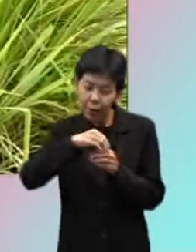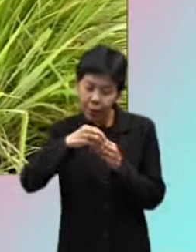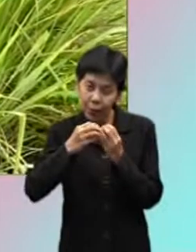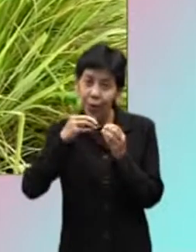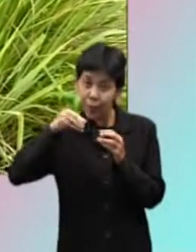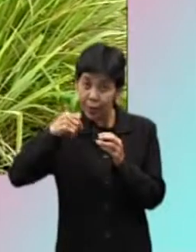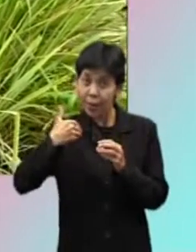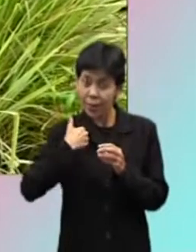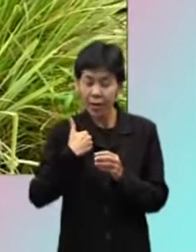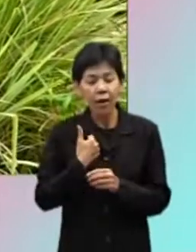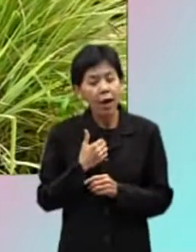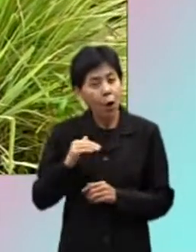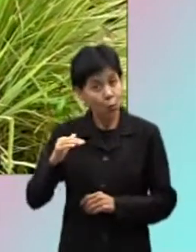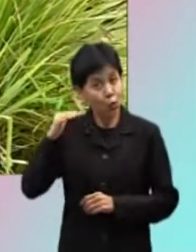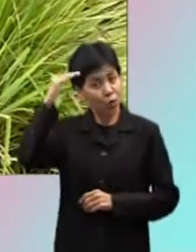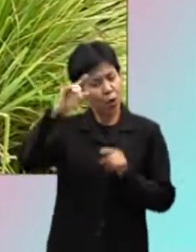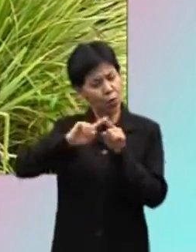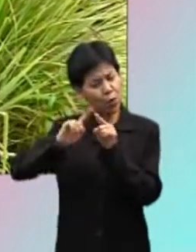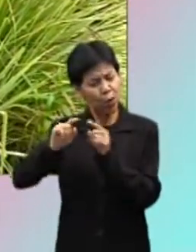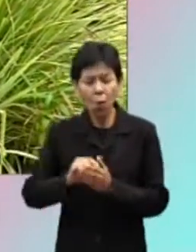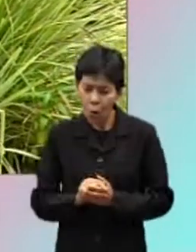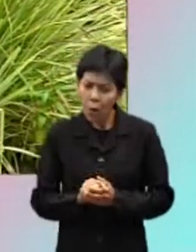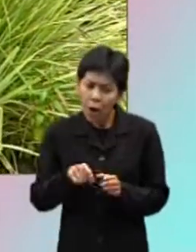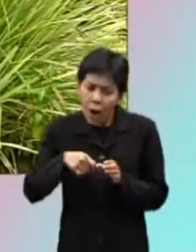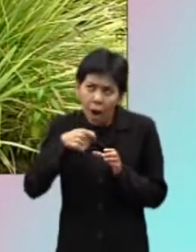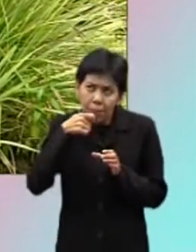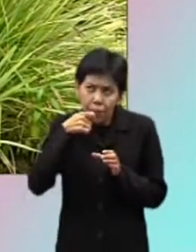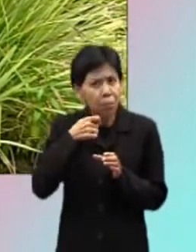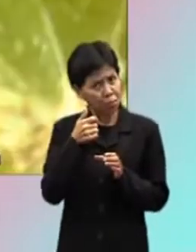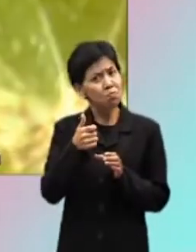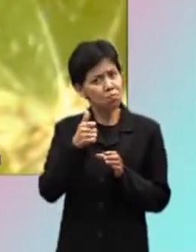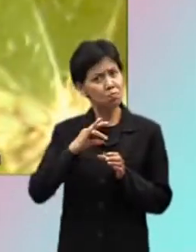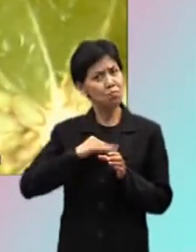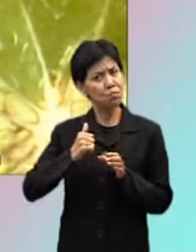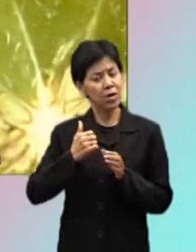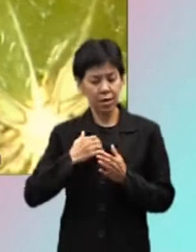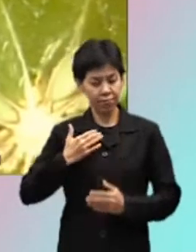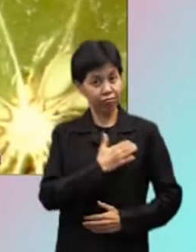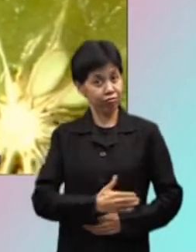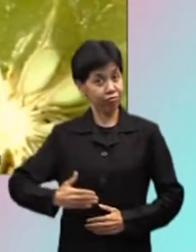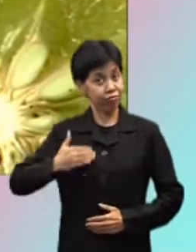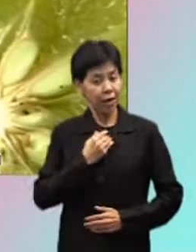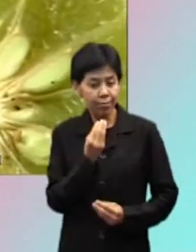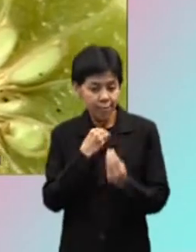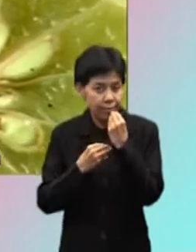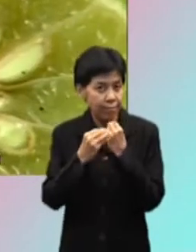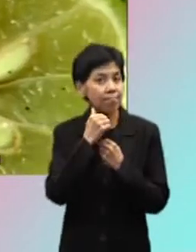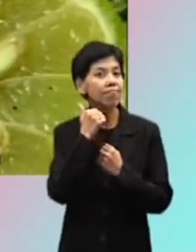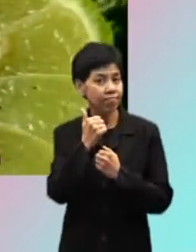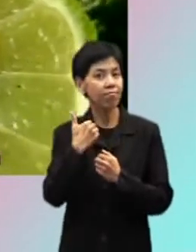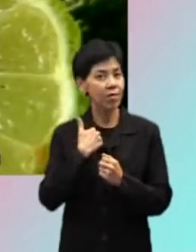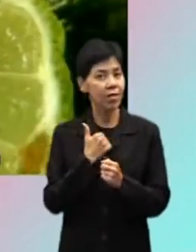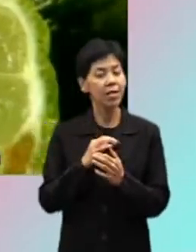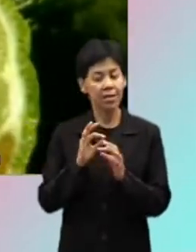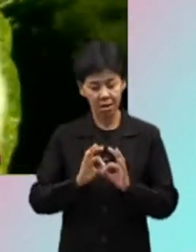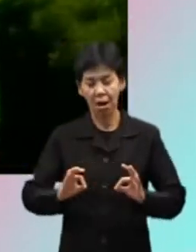ทำออกมาแล้วผู้ใหญ่ต่างๆเนี่ยยอมรับนะคะแล้วก็ความปลอดภัยของผู้บริโภคเนี่ยเราคิดอยู่แล้วว่าต้องเป็น